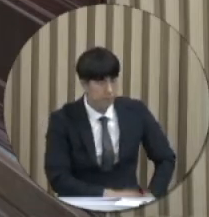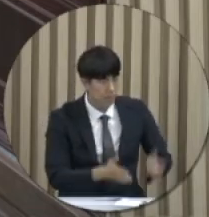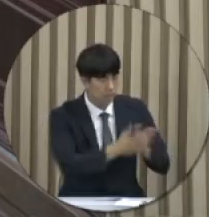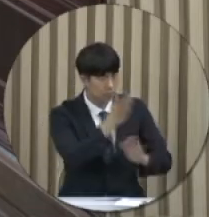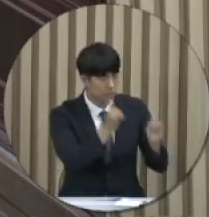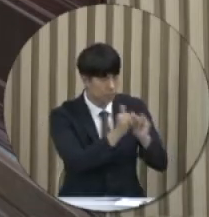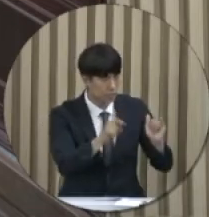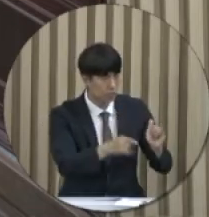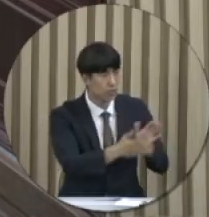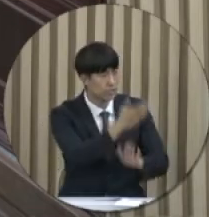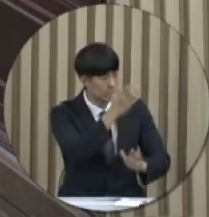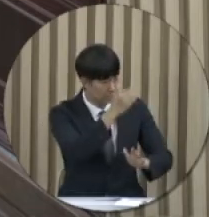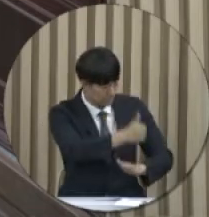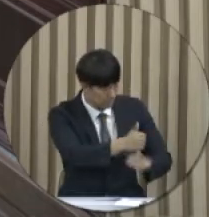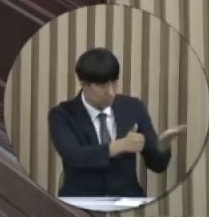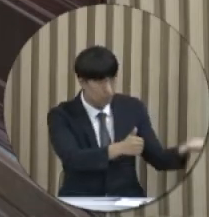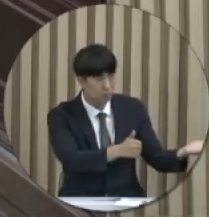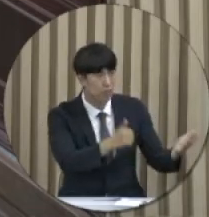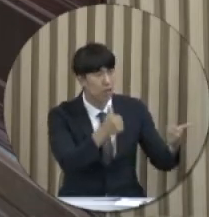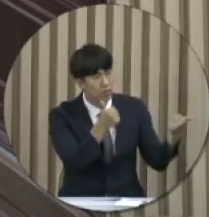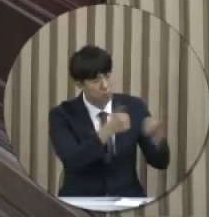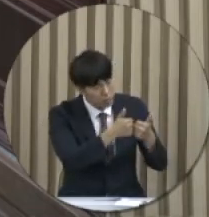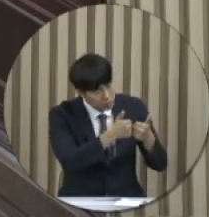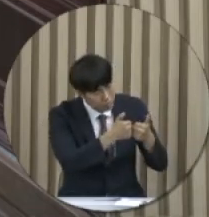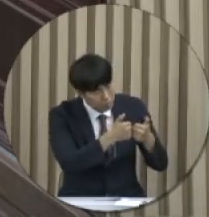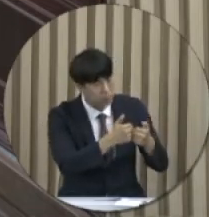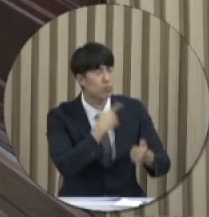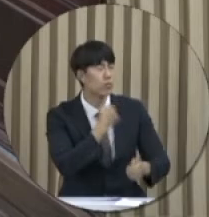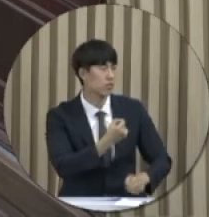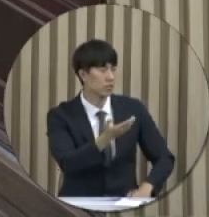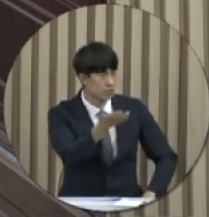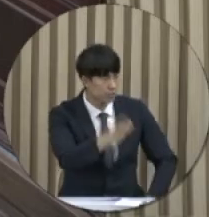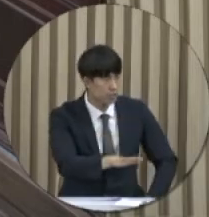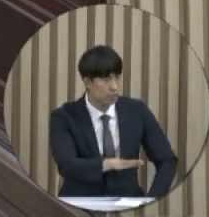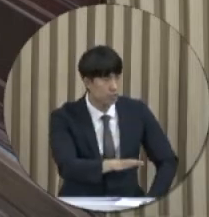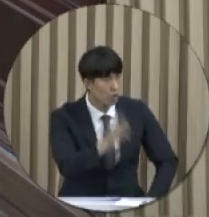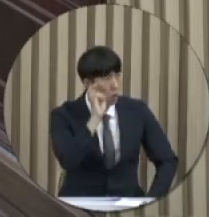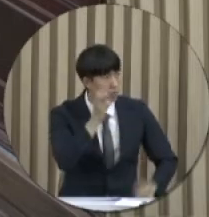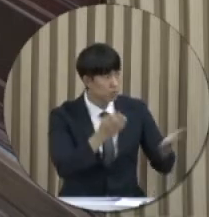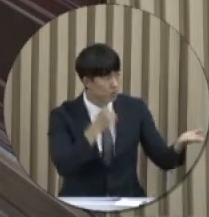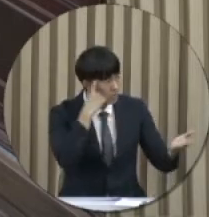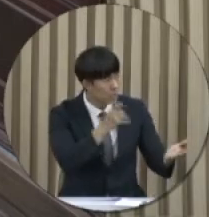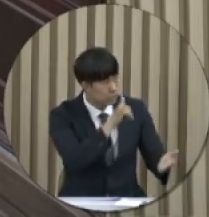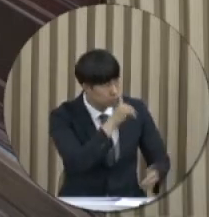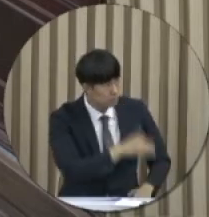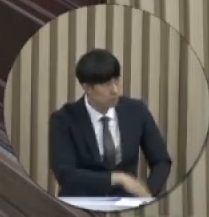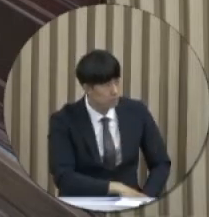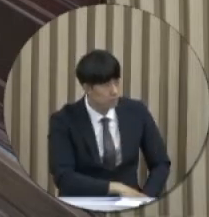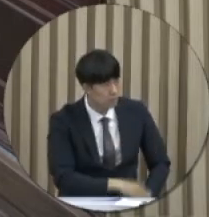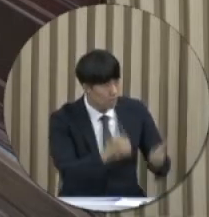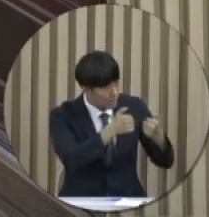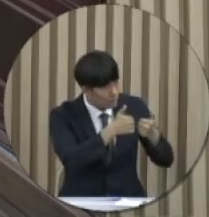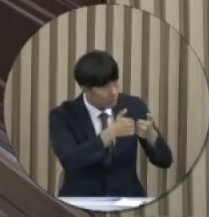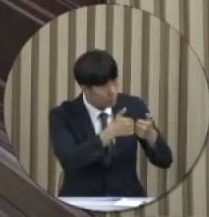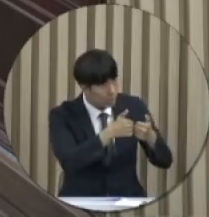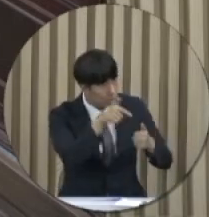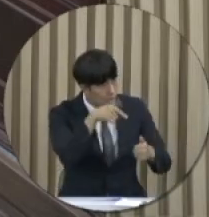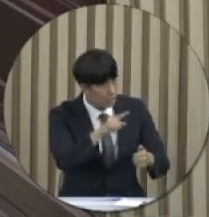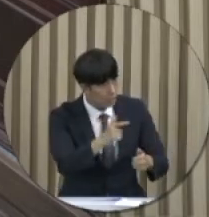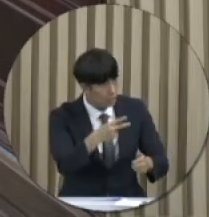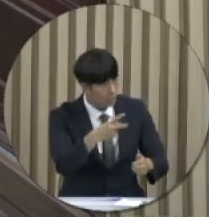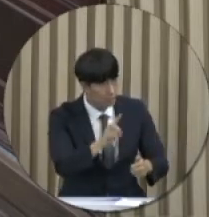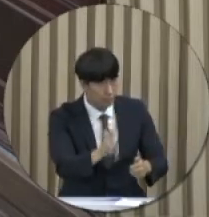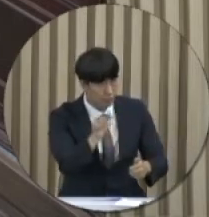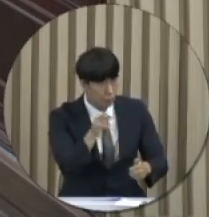주민분들께서 우리 시장님과의 간담회를 갖고자 한다는데, 혹시 시장님의 생각은 혹시 간담회를 가지실 의향이